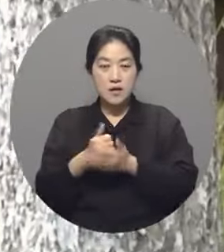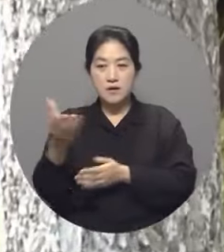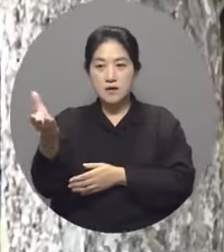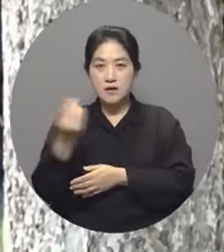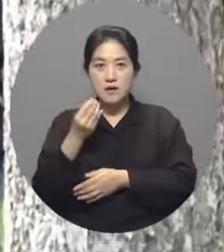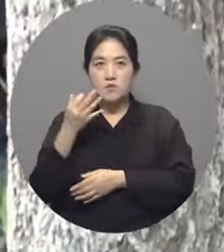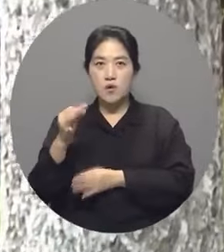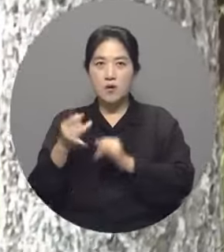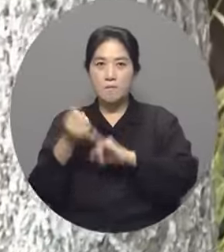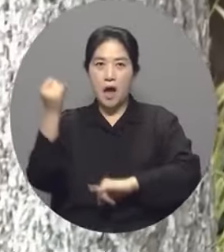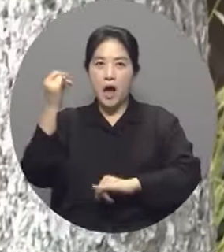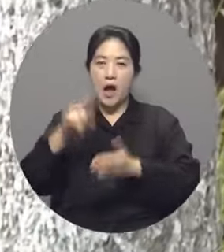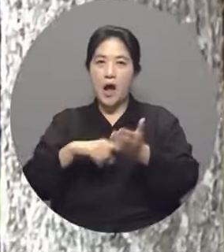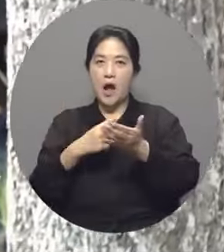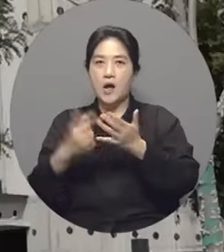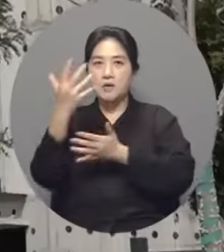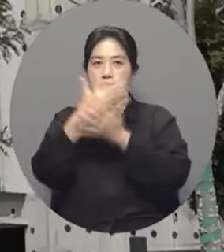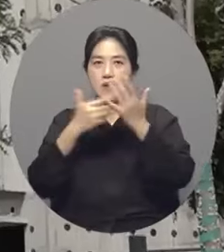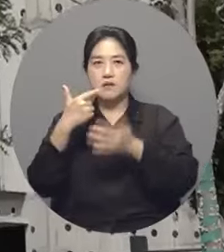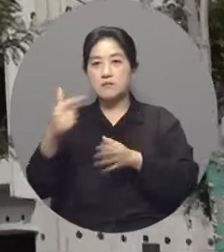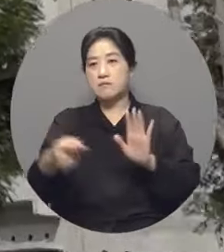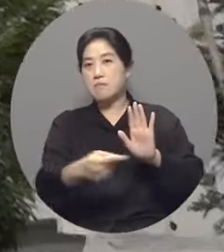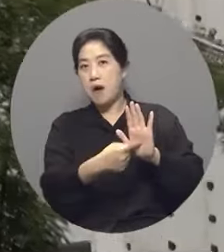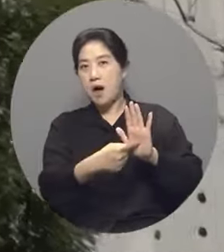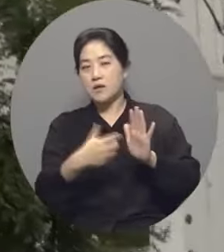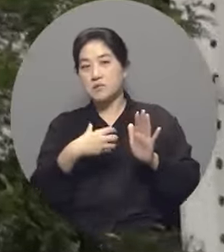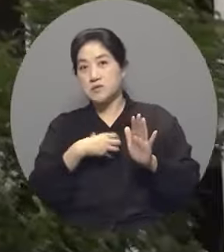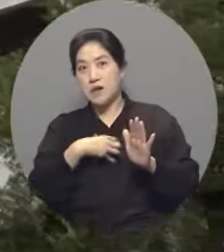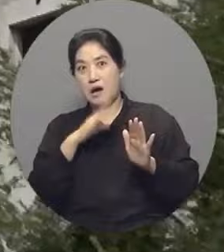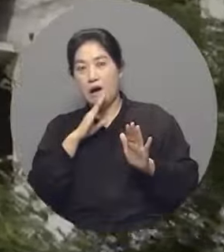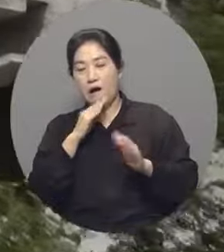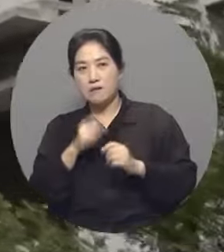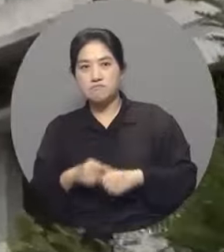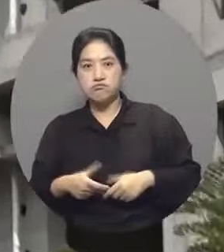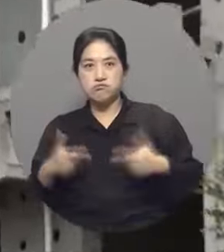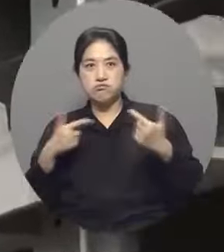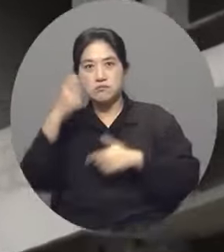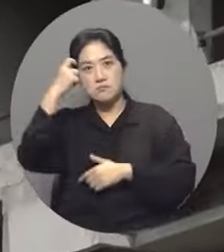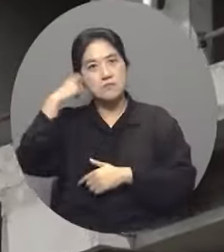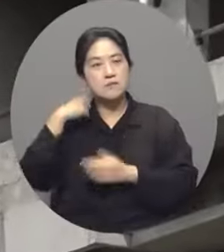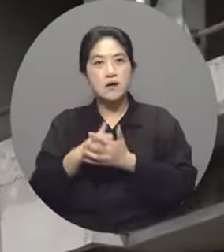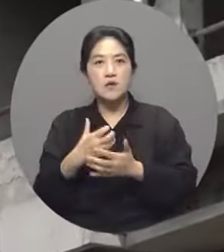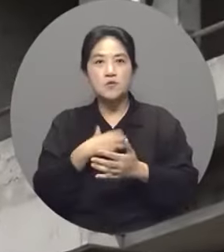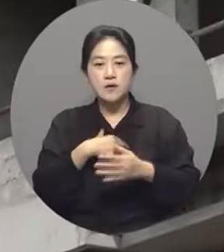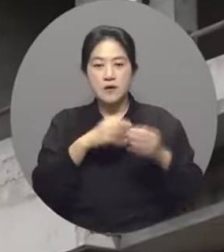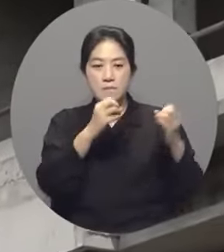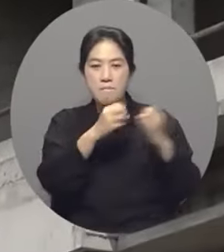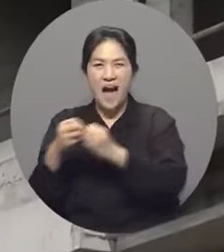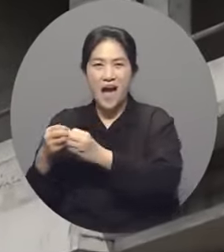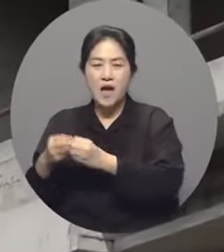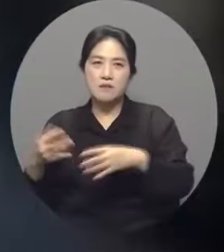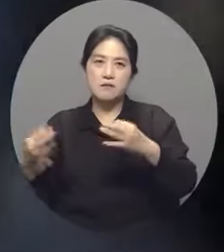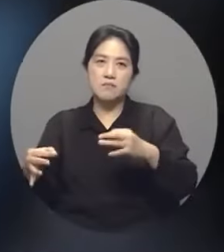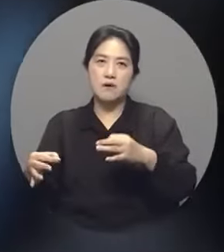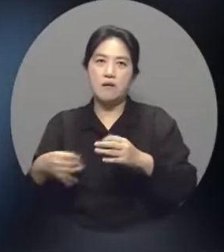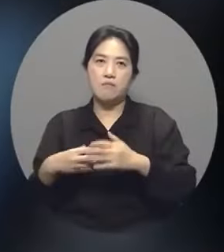상환의 불확실성이 크다는 공시로 위기설에 기름을 부었습니다. 위기는 금융권으로도 번지고